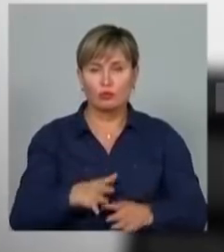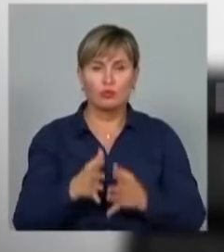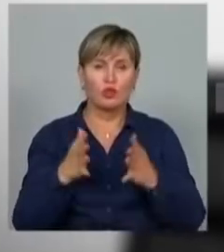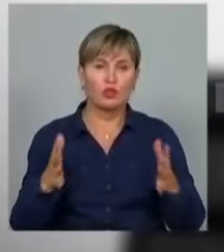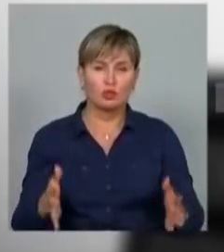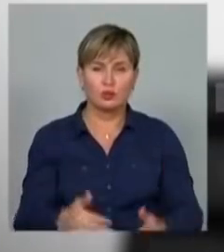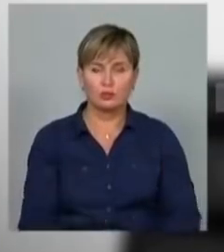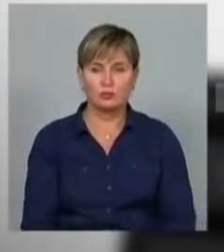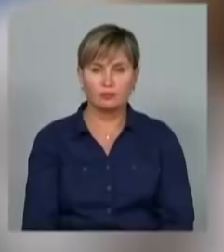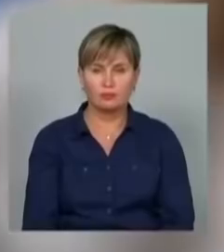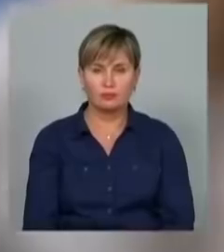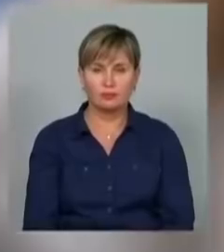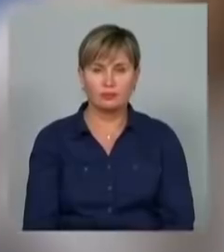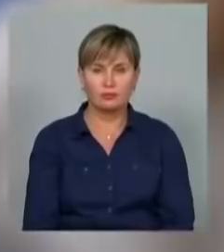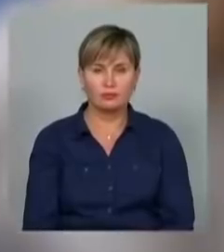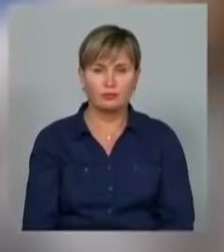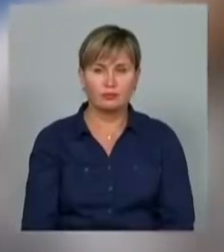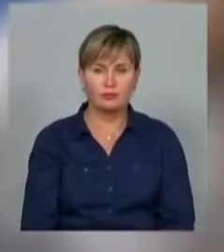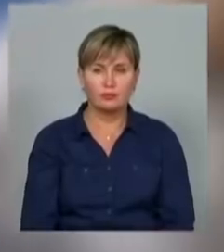гораздо больше.